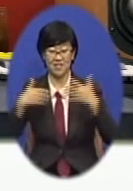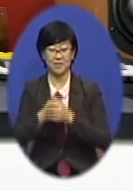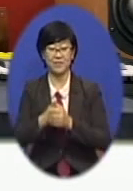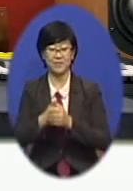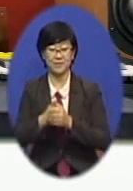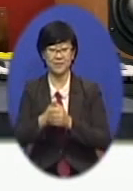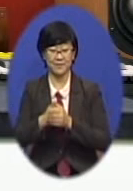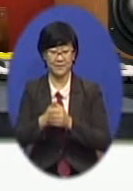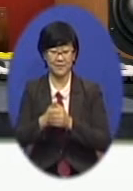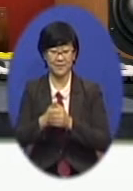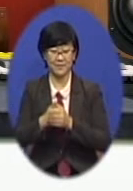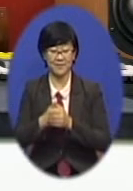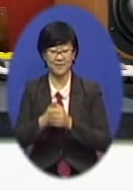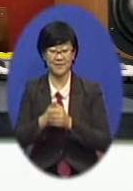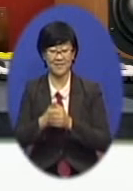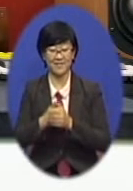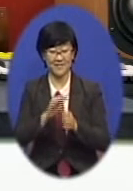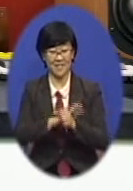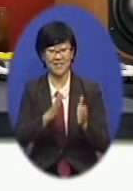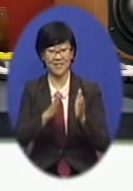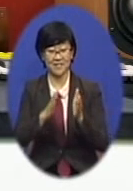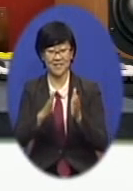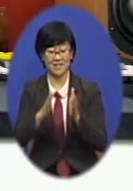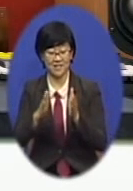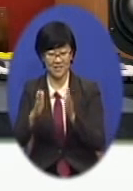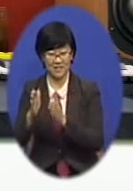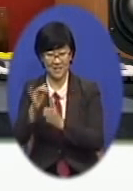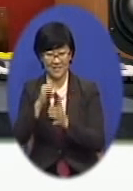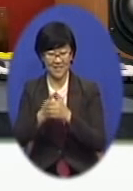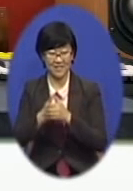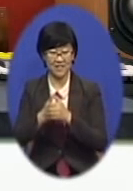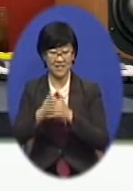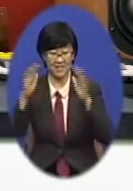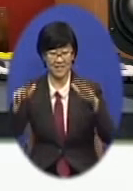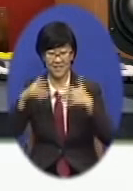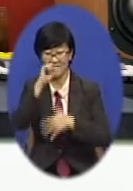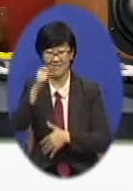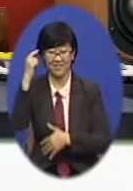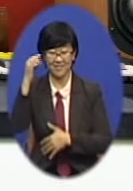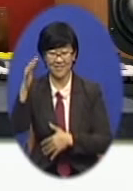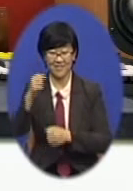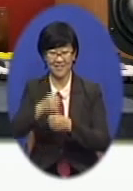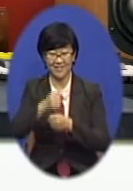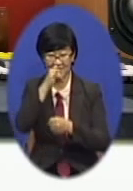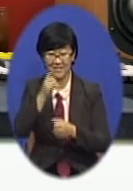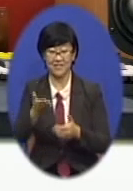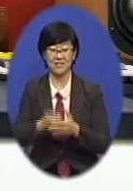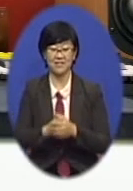올 가을 어떻게 이렇게 이제 마무리가 되어가고 있는데 올 가을이 네네. 올 가을에 무슨 좋은 추억 만드셨어요?